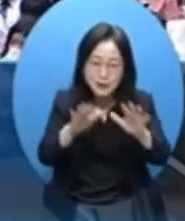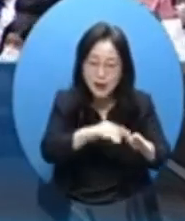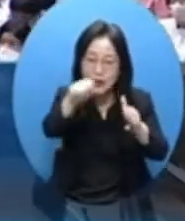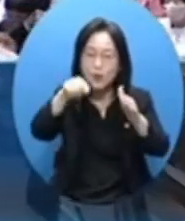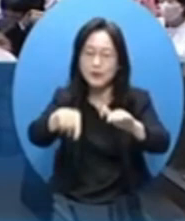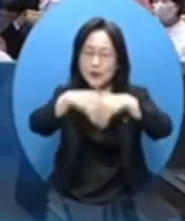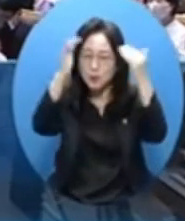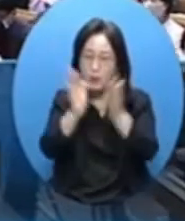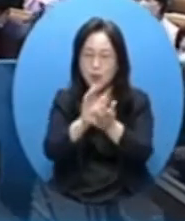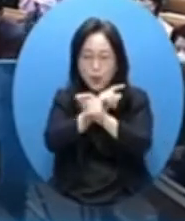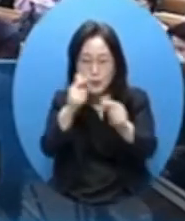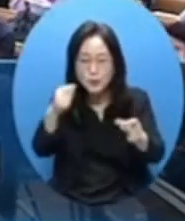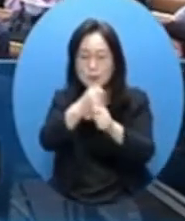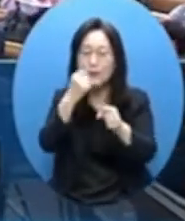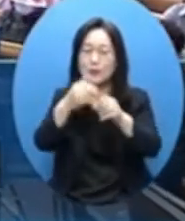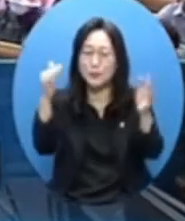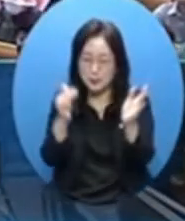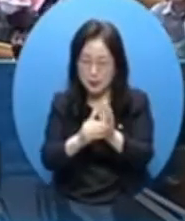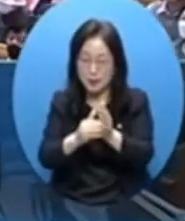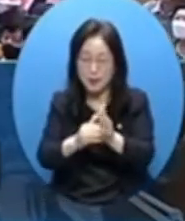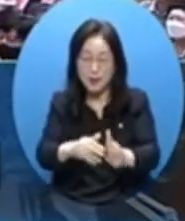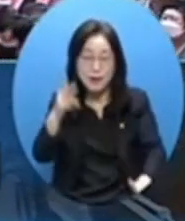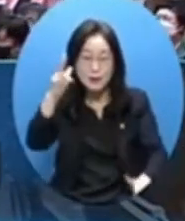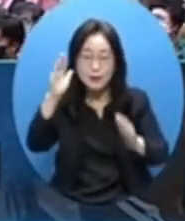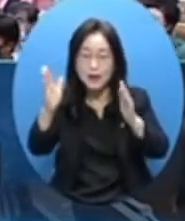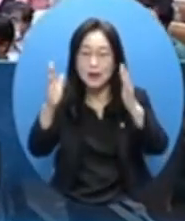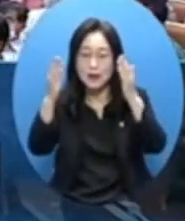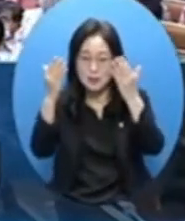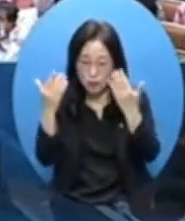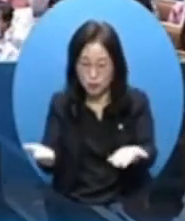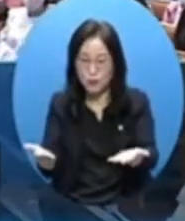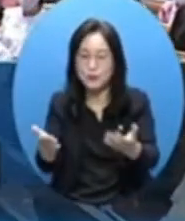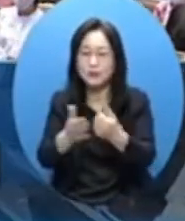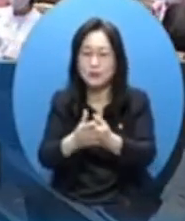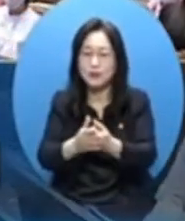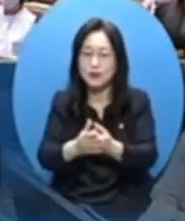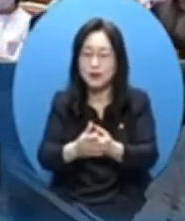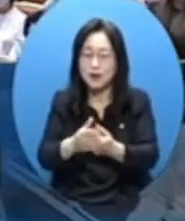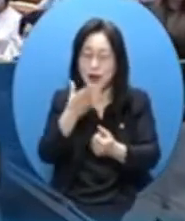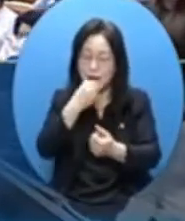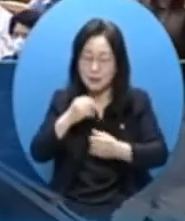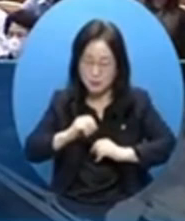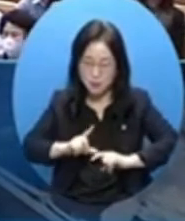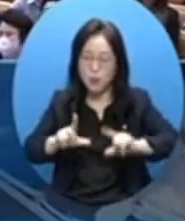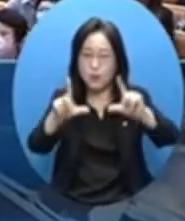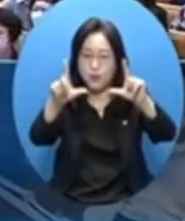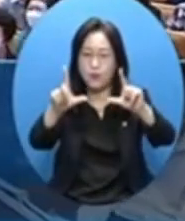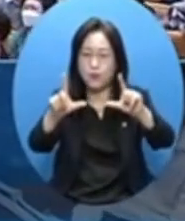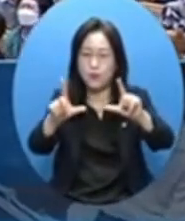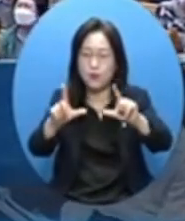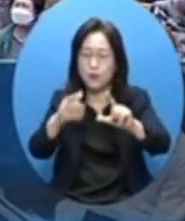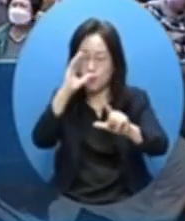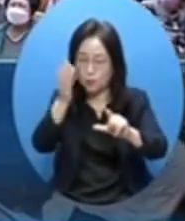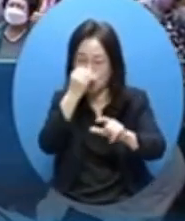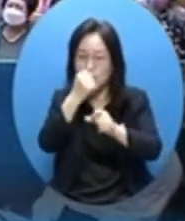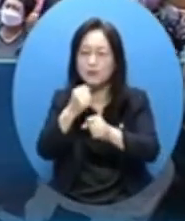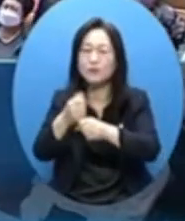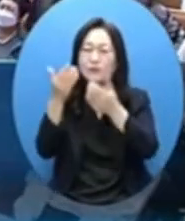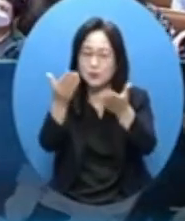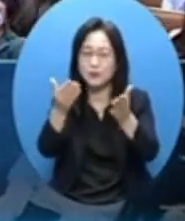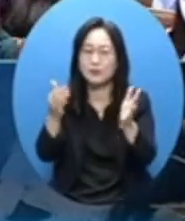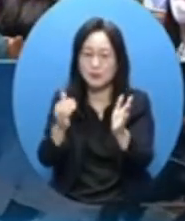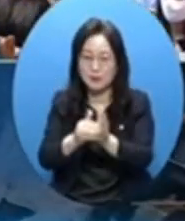가운데 모든 것을 만들고 일곱째 날에 쉬었음이라 그러므로 나의 야외가 안식일을 복되게 하여 그날을 거룩하게 하였느니라